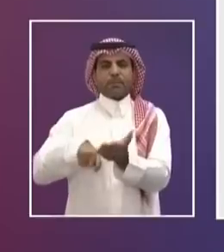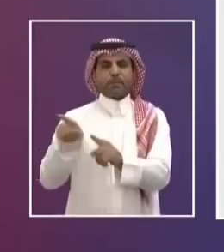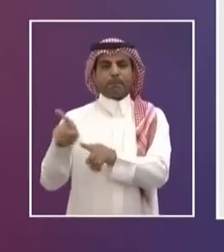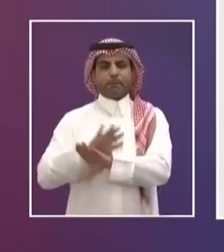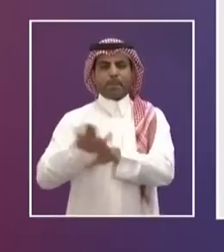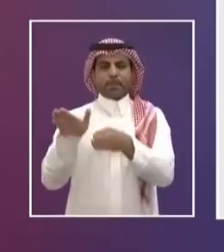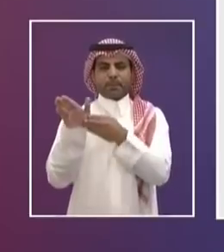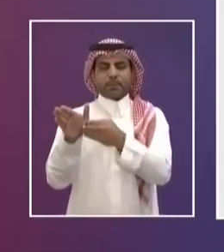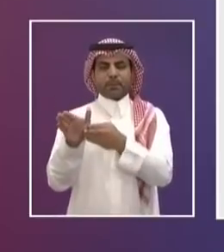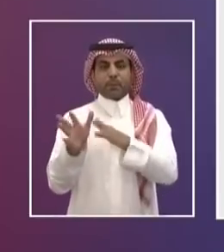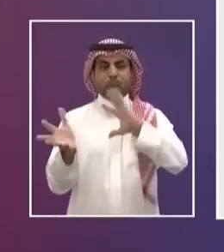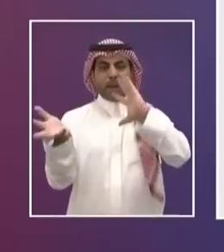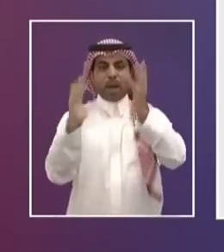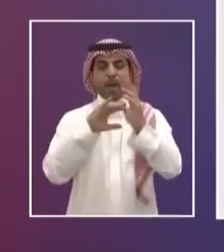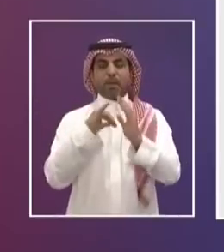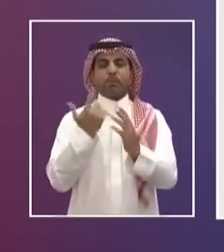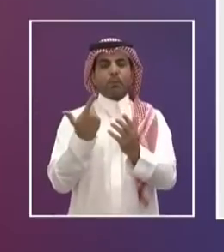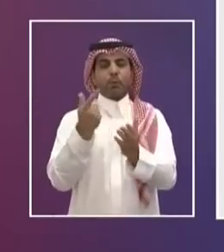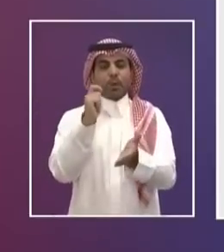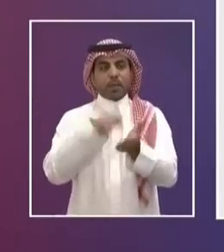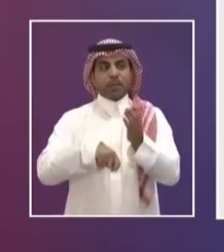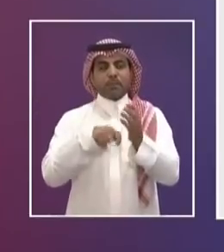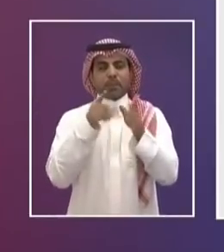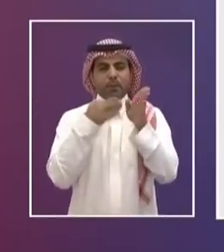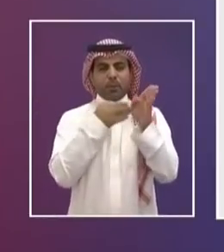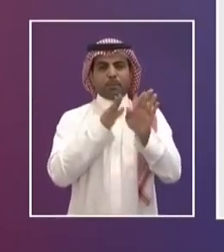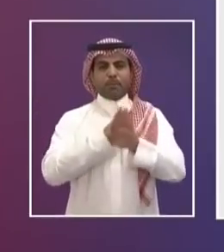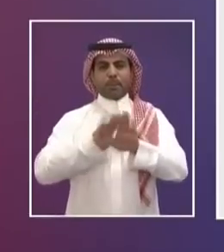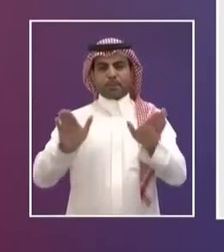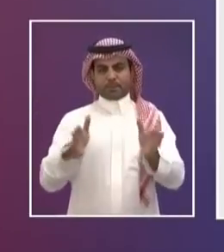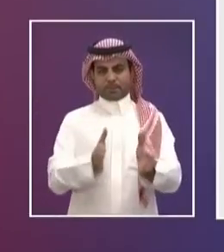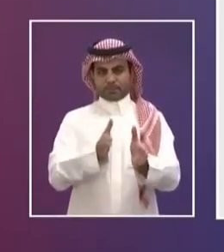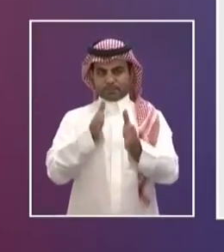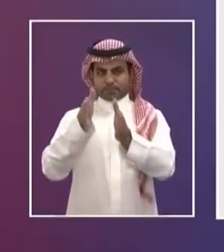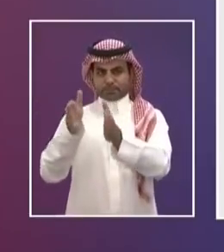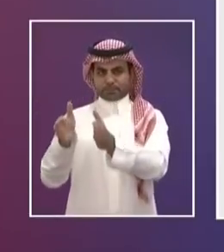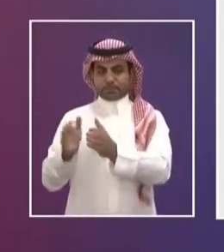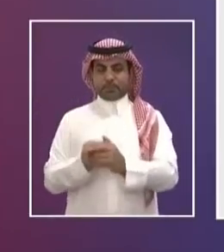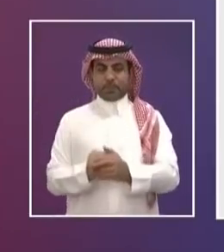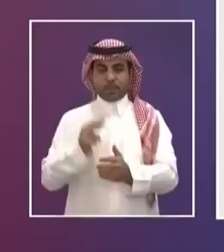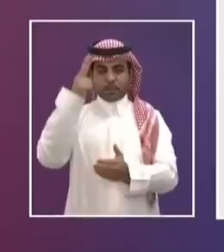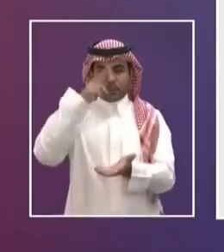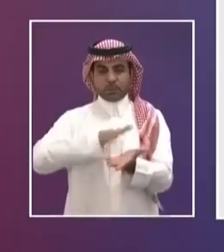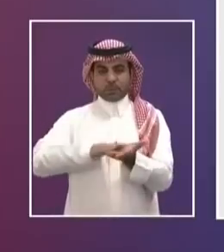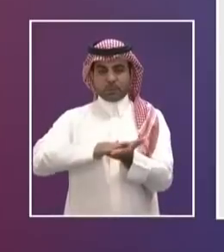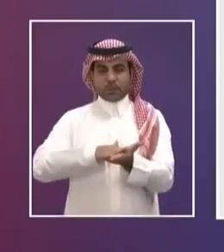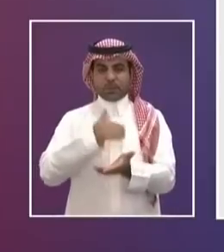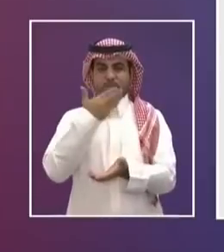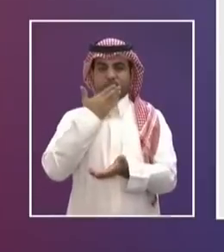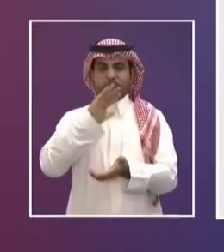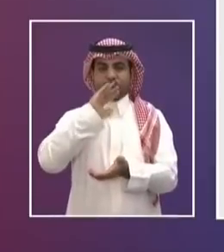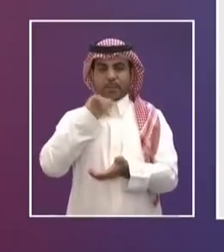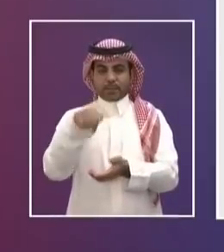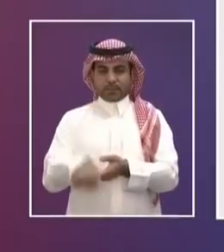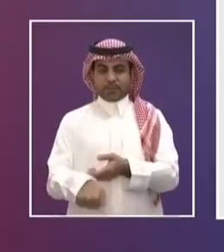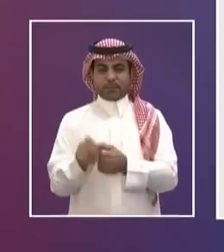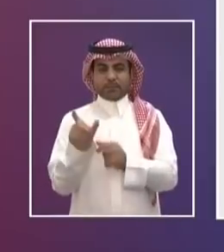كذلك فيما يخص العالم دوما نرجع إلى الجهات الرسمية. في المملكة العربية السعودية بحمد الله